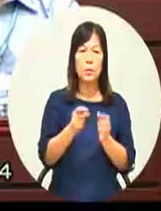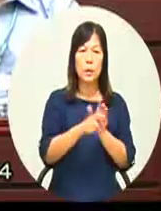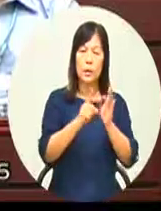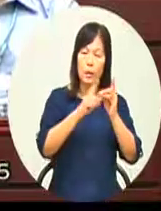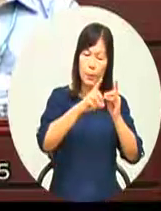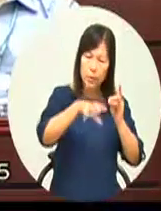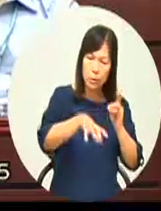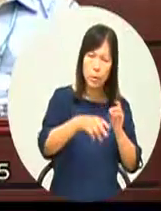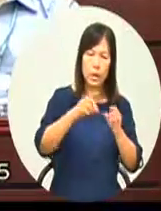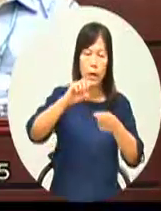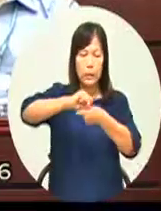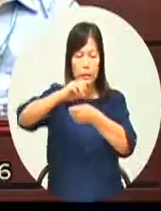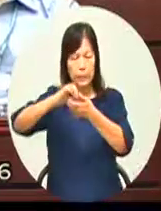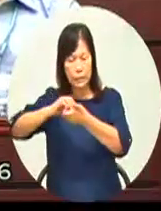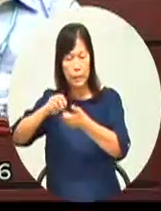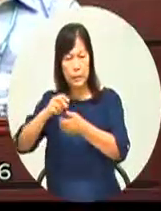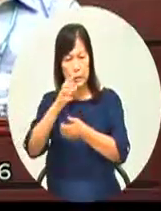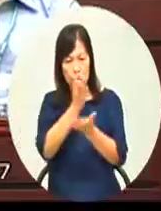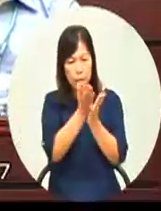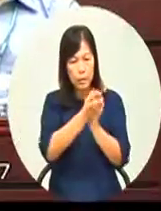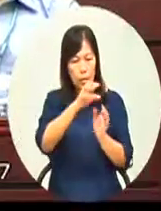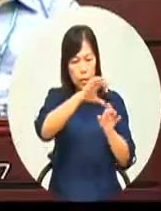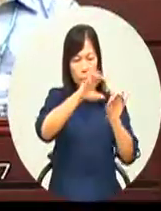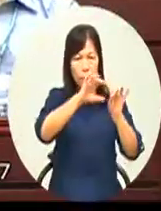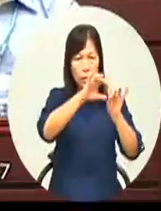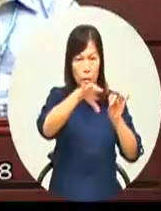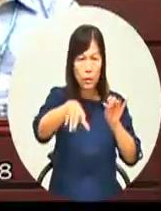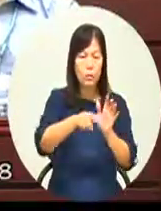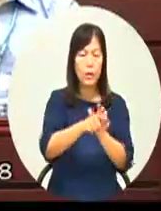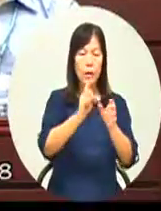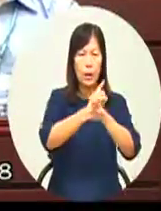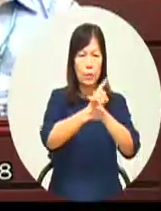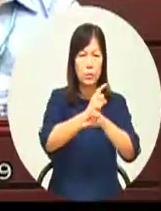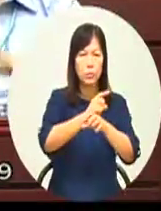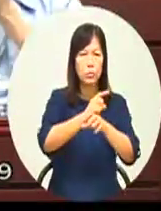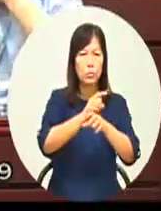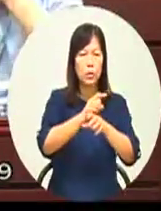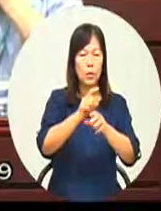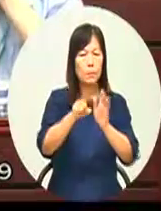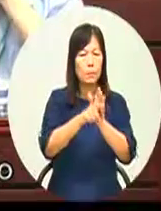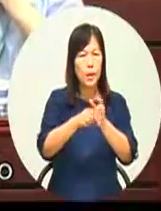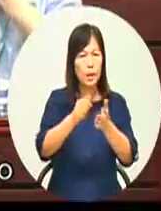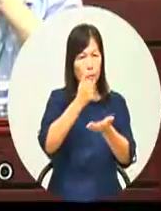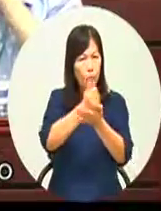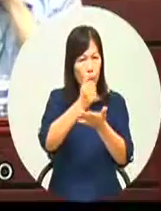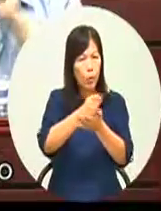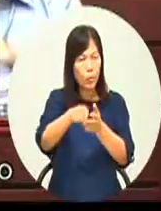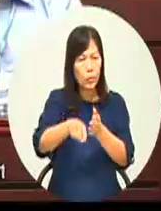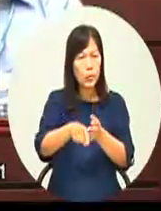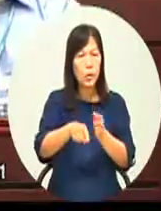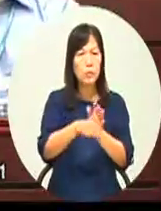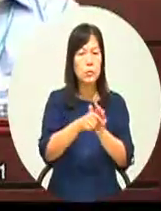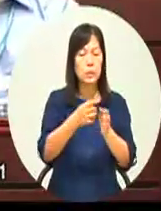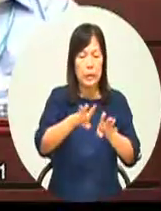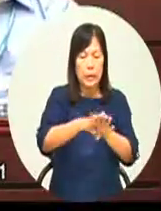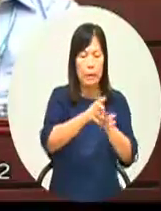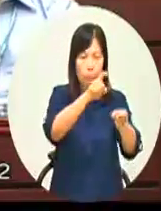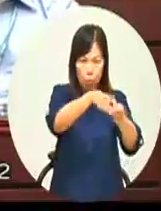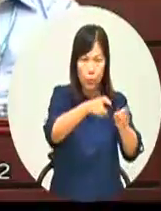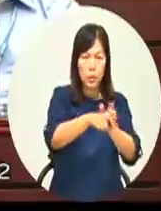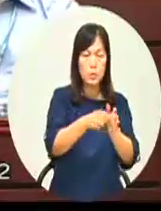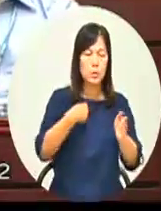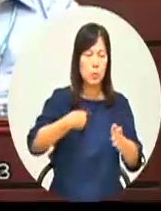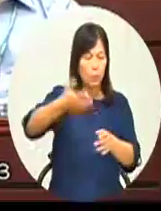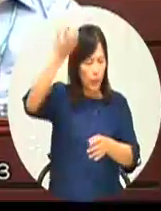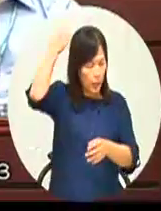啦、茄定这些地方，我想，计程车弹性运输它的主要的出发点是在于过去我